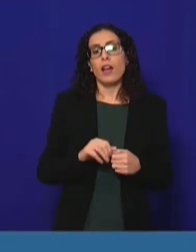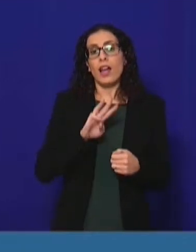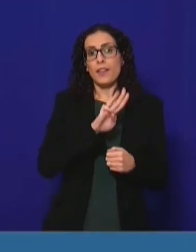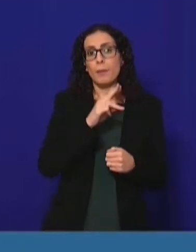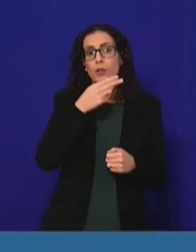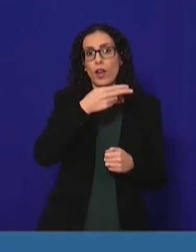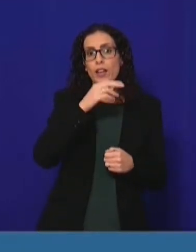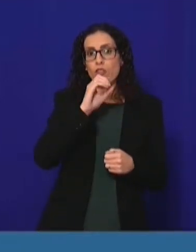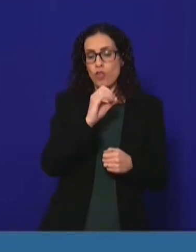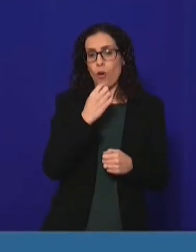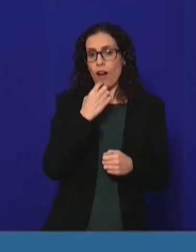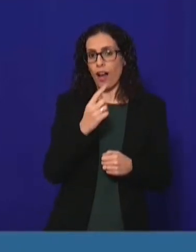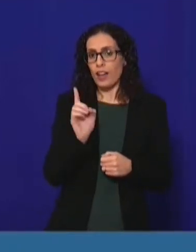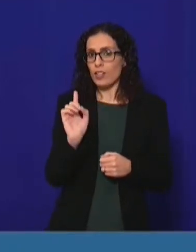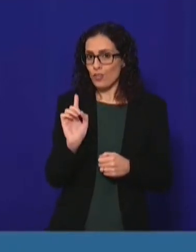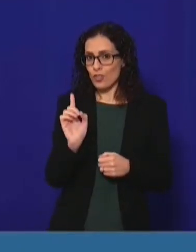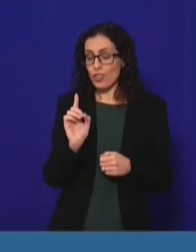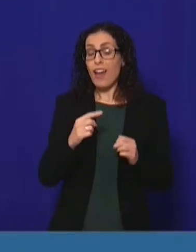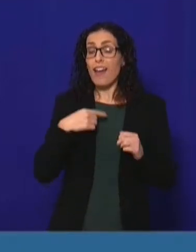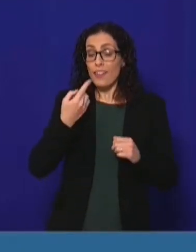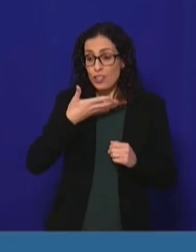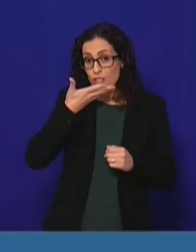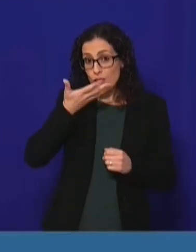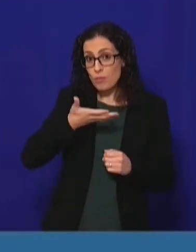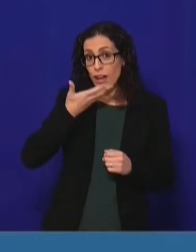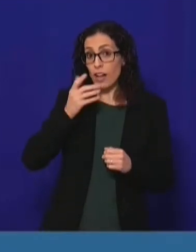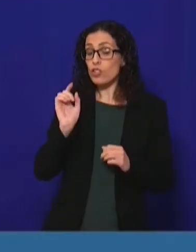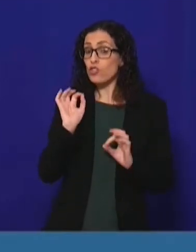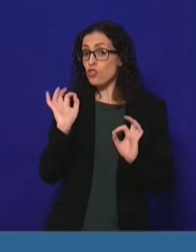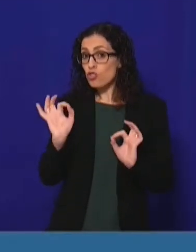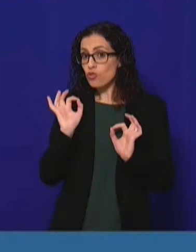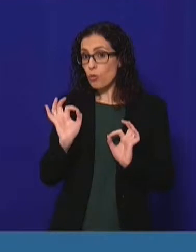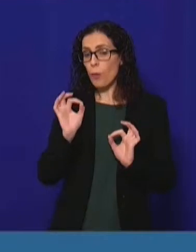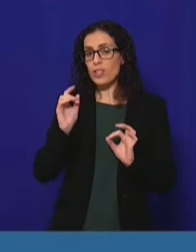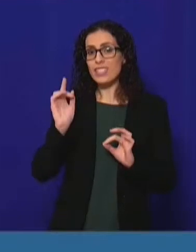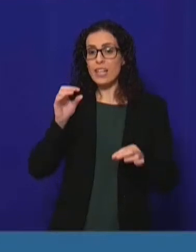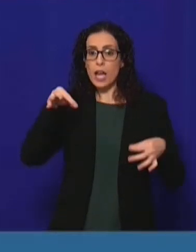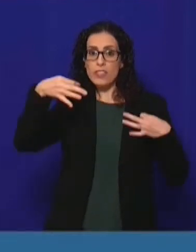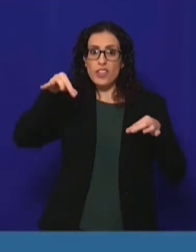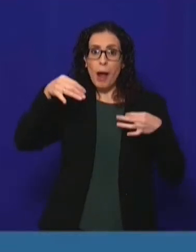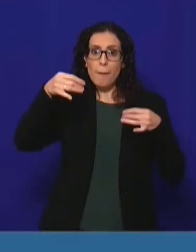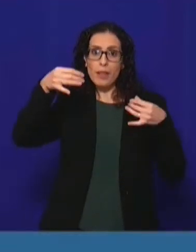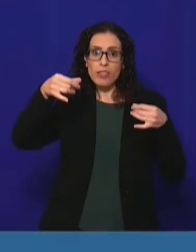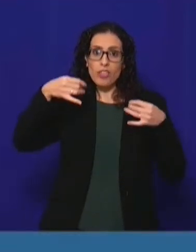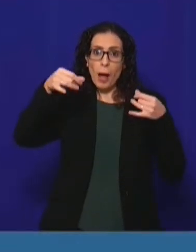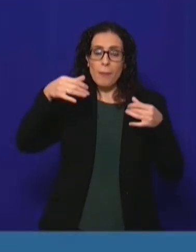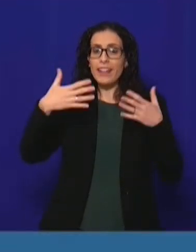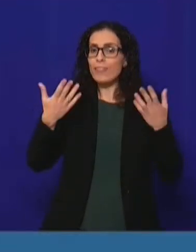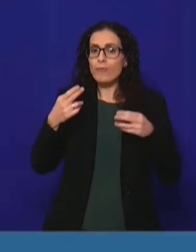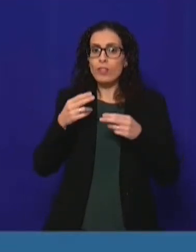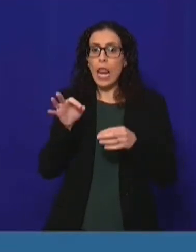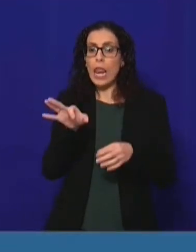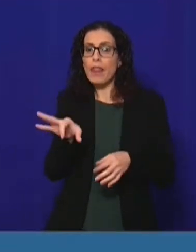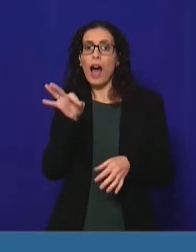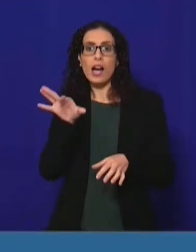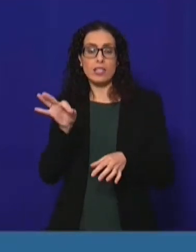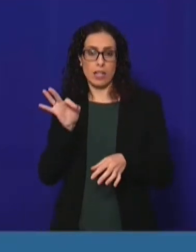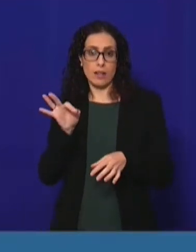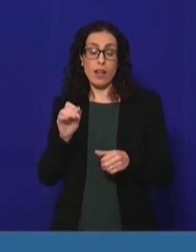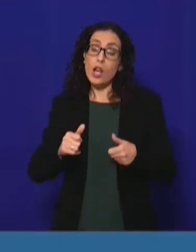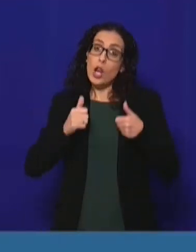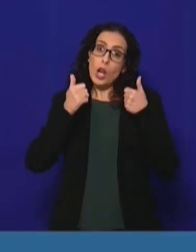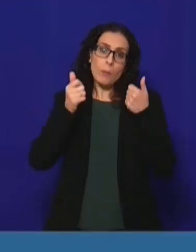reġgħet tenniet kif propju x'tip ta' materjal għandu jintuża. Għaliex l-iktar ħaġa importanti aħna fil-maskri huwa